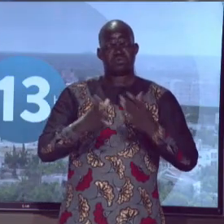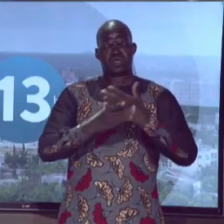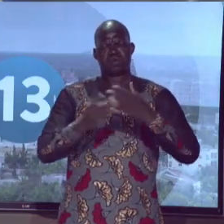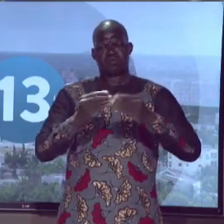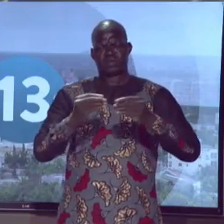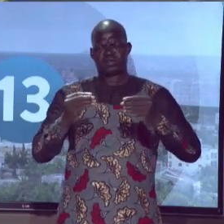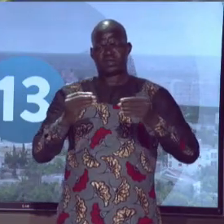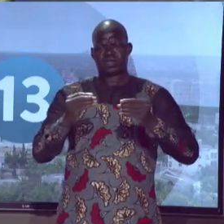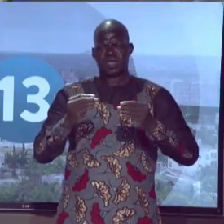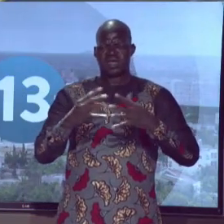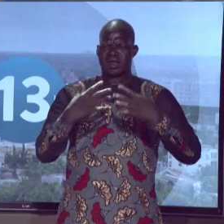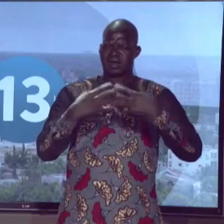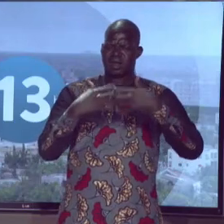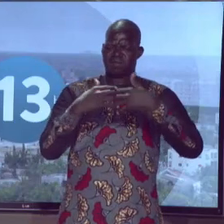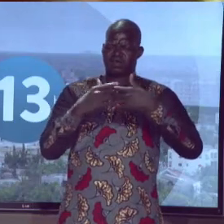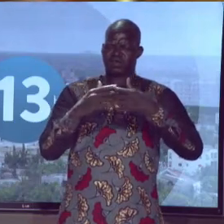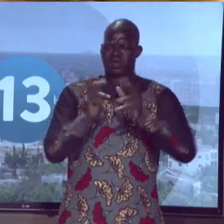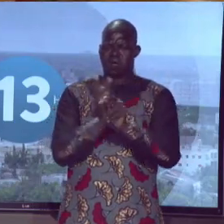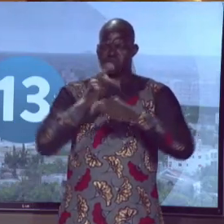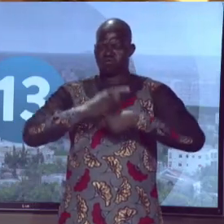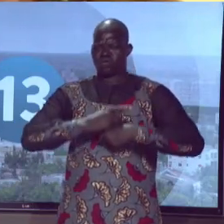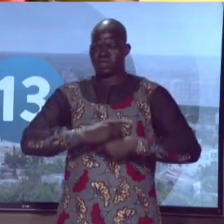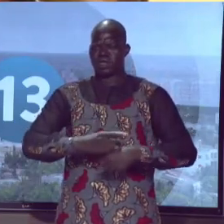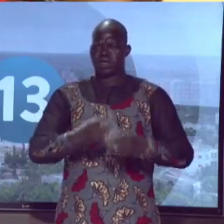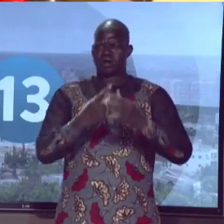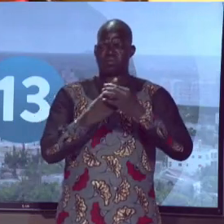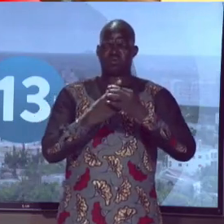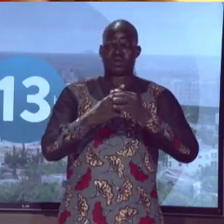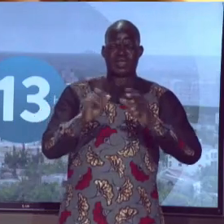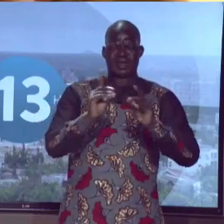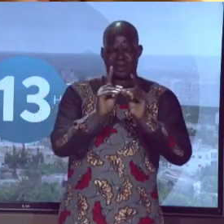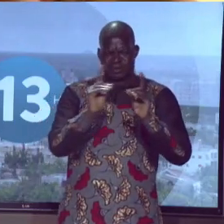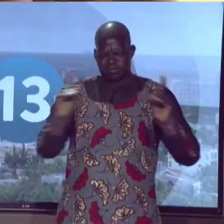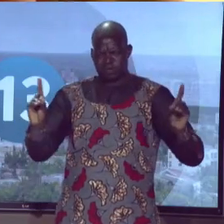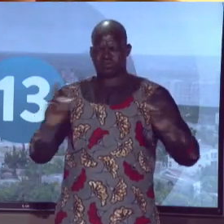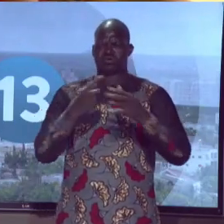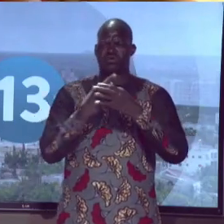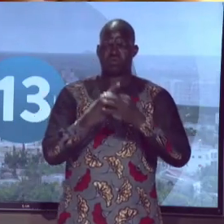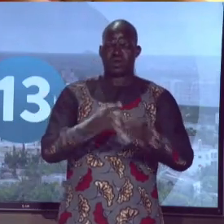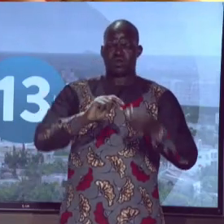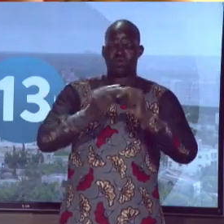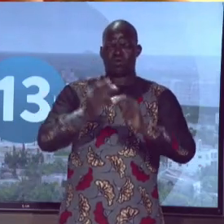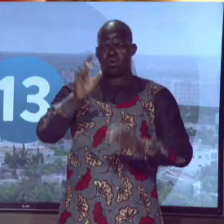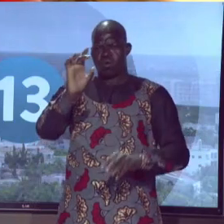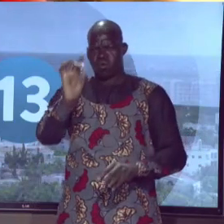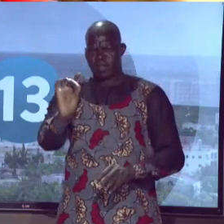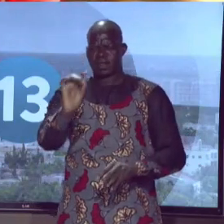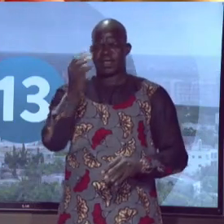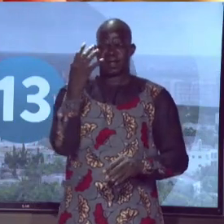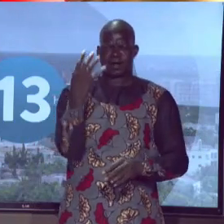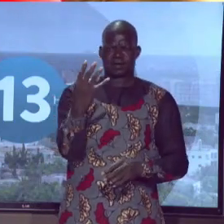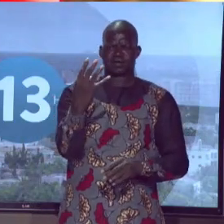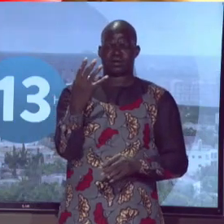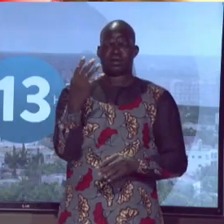La machine a produit les pointes et les dimensions des pointes sont les pointes numéro 8 et numéro 4.